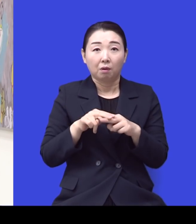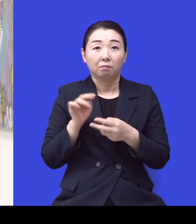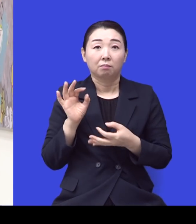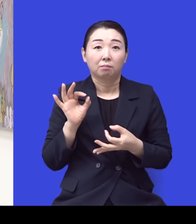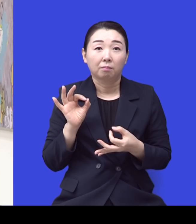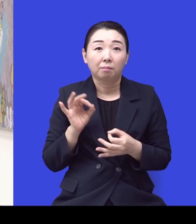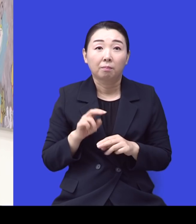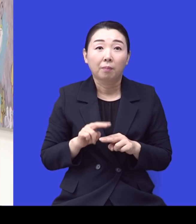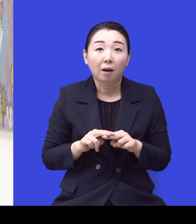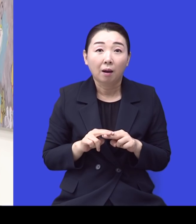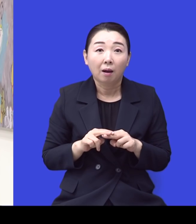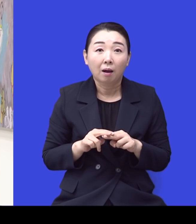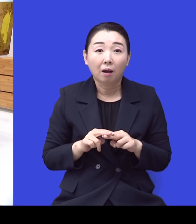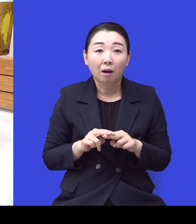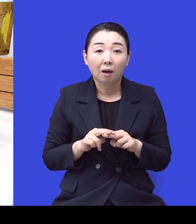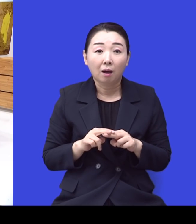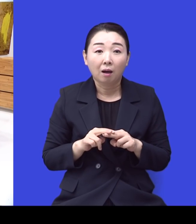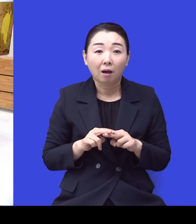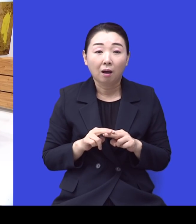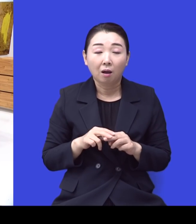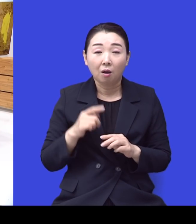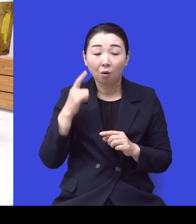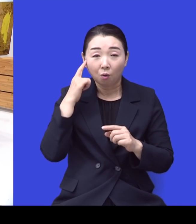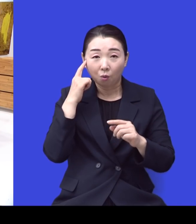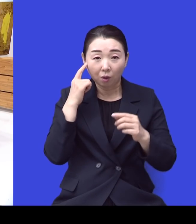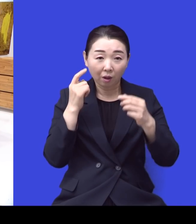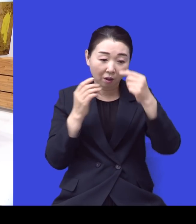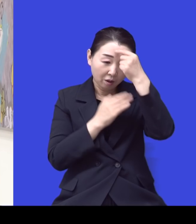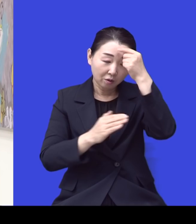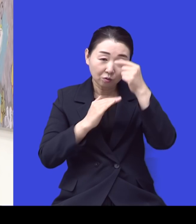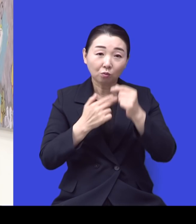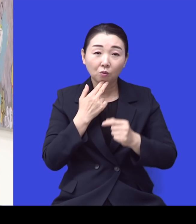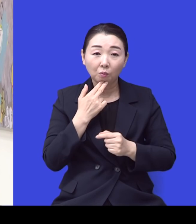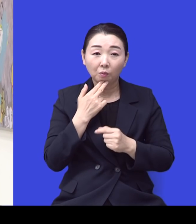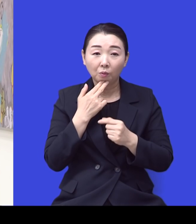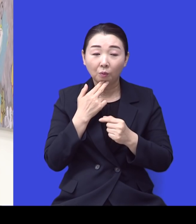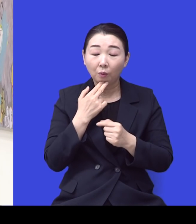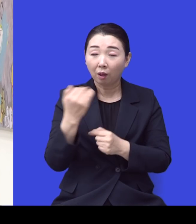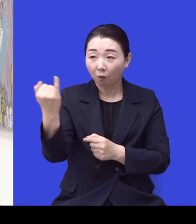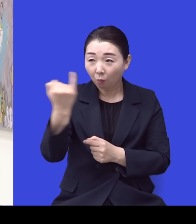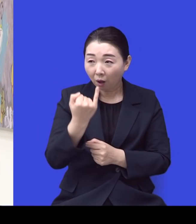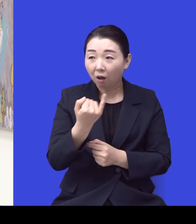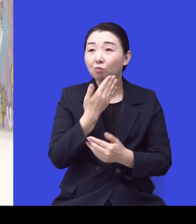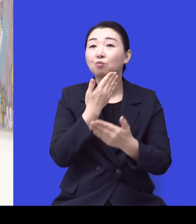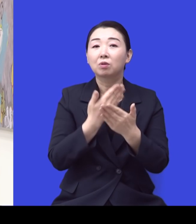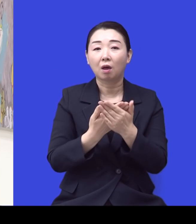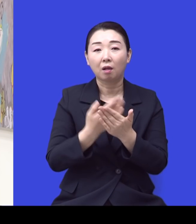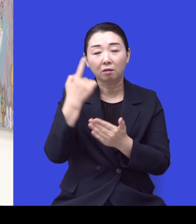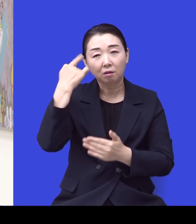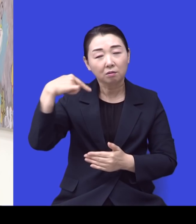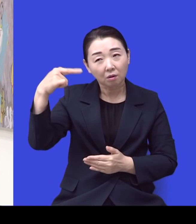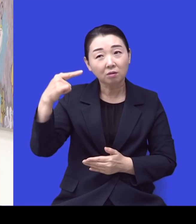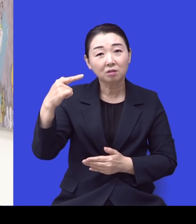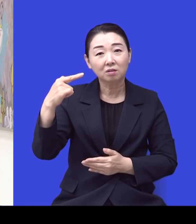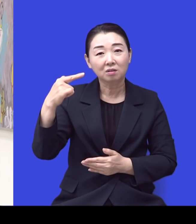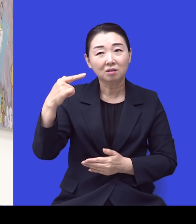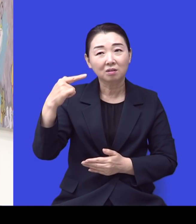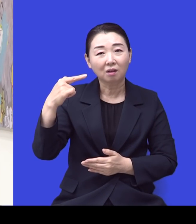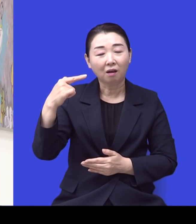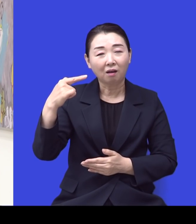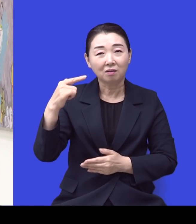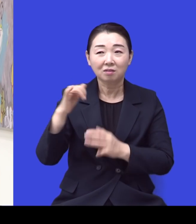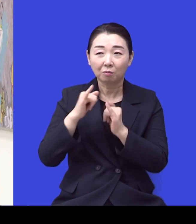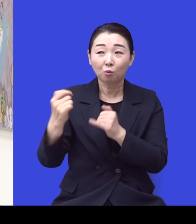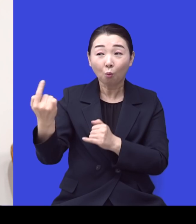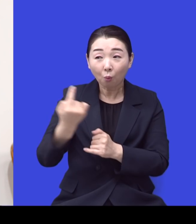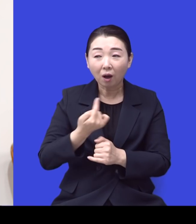이렇게 있는 거예요. 예. 근데 교회는 없으니까 예. 가라고 할 수도 없고 그분도 너무 귀한 거예요. 예. 그런 정신이 나간 분도 너무 귀한 거고